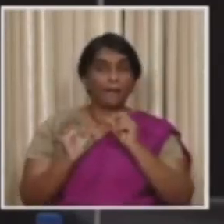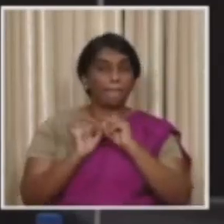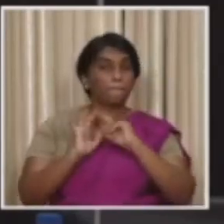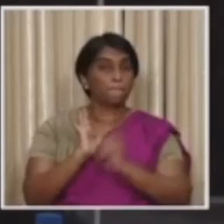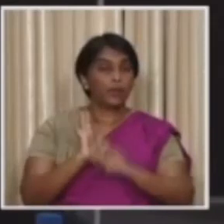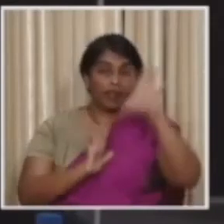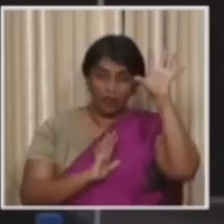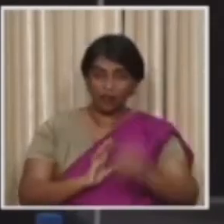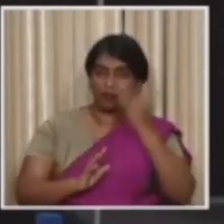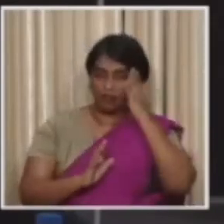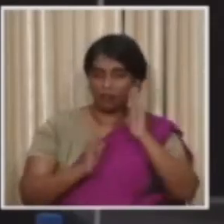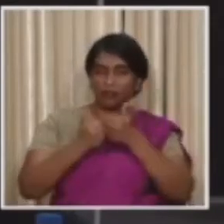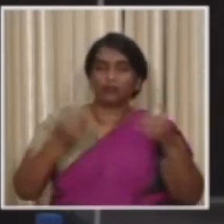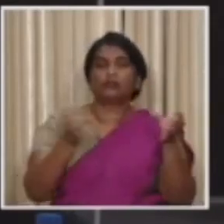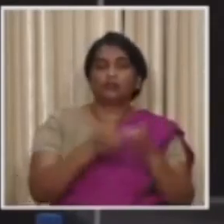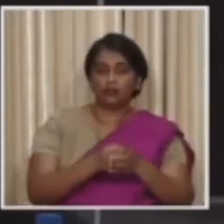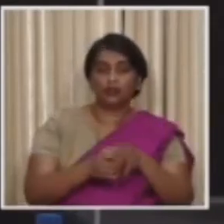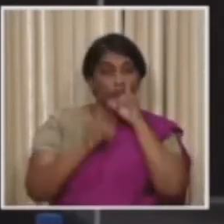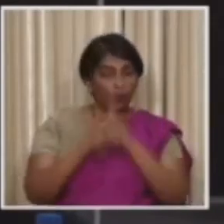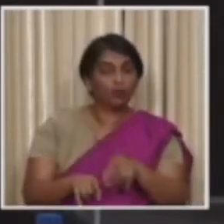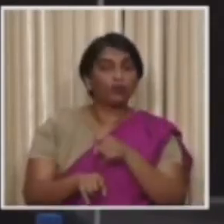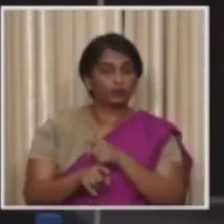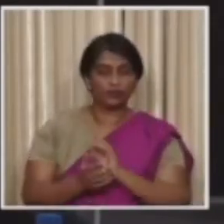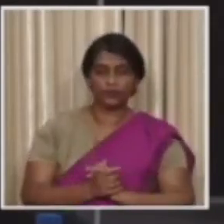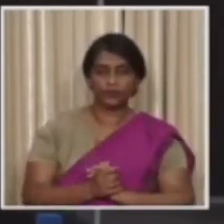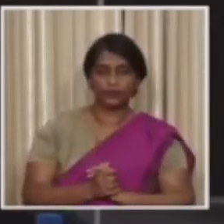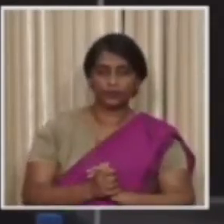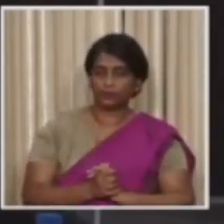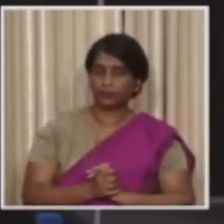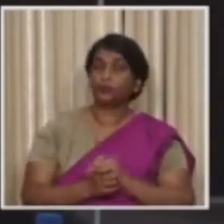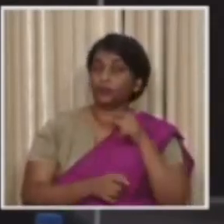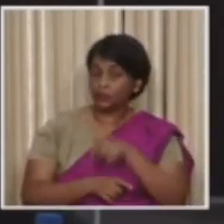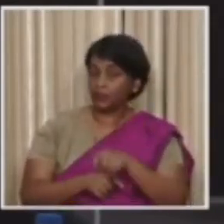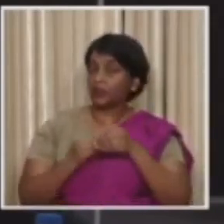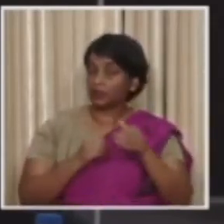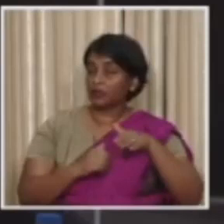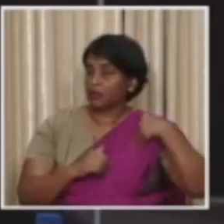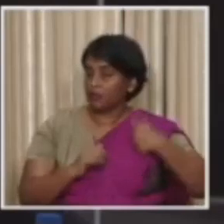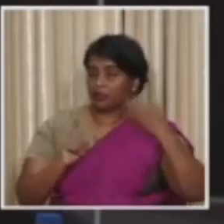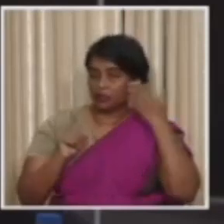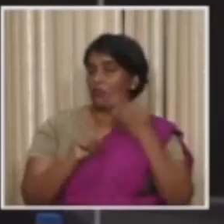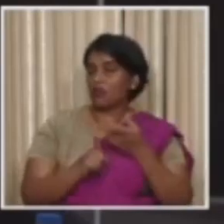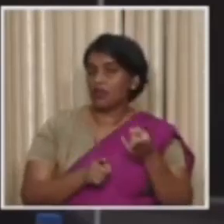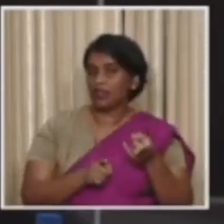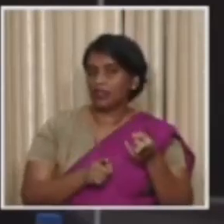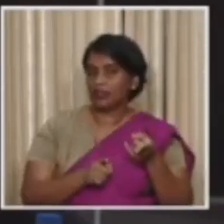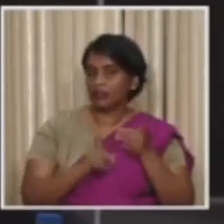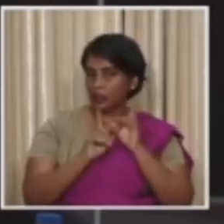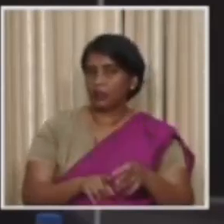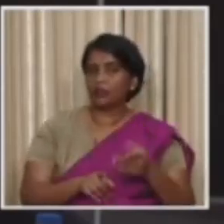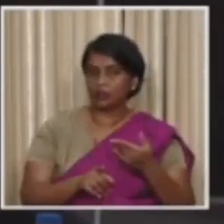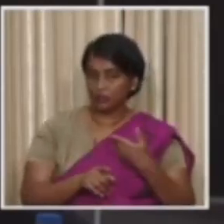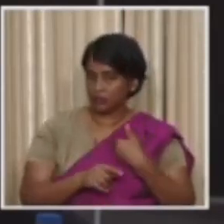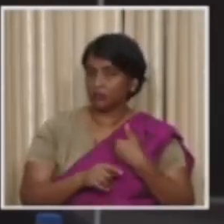මේක ස්වාධීන කරන්න කිව්වේ the whole crux of the matter is that ඔබතුමාට මතක ඇති මම helping hamman